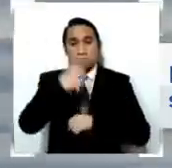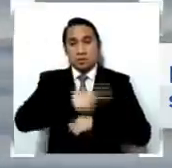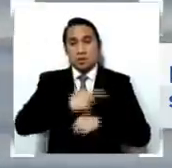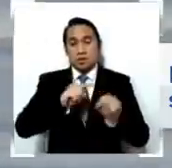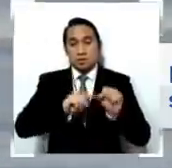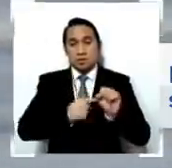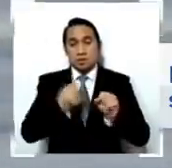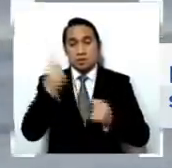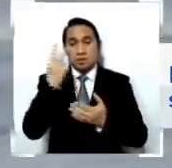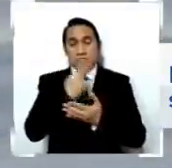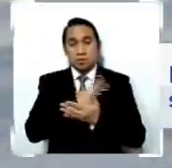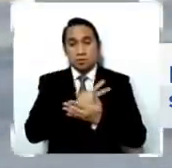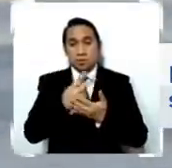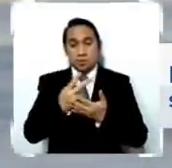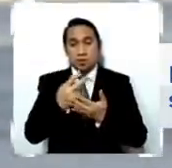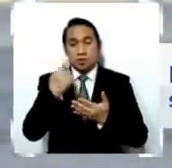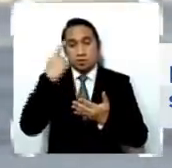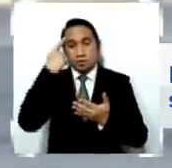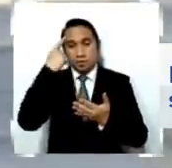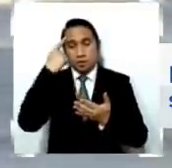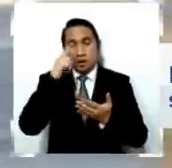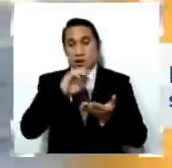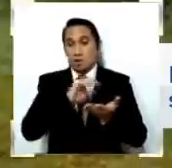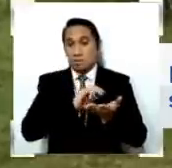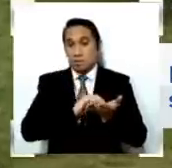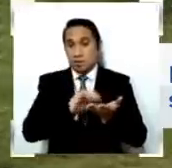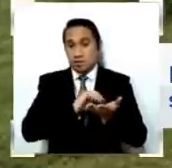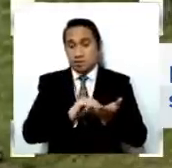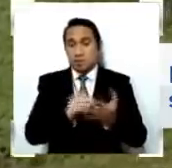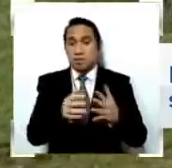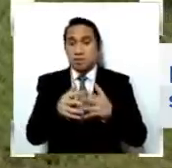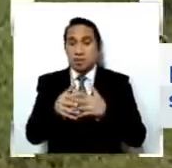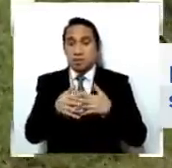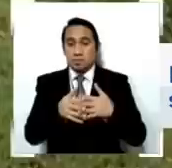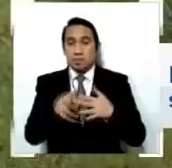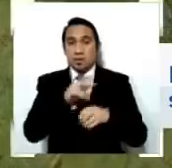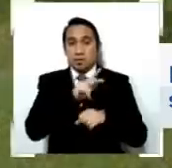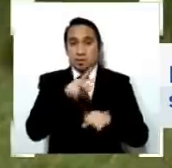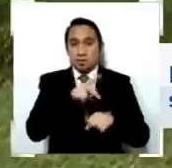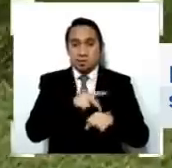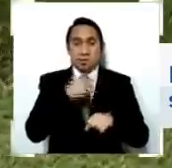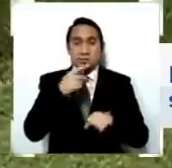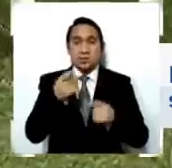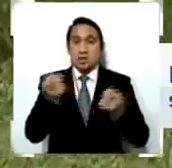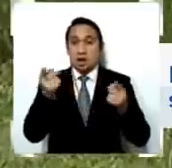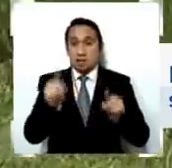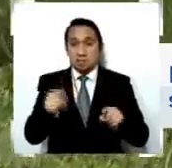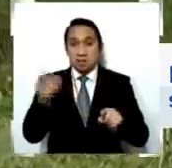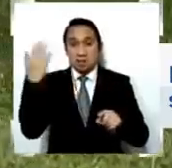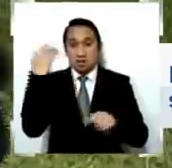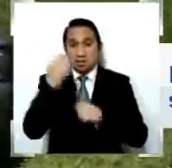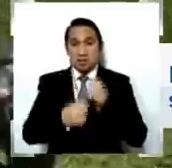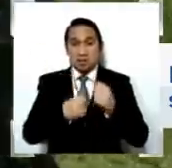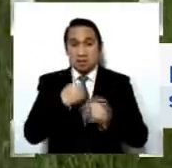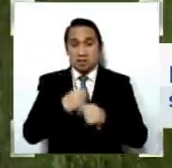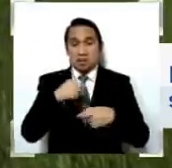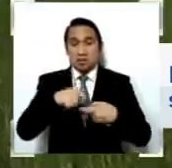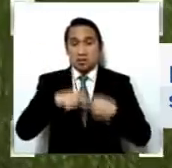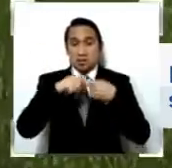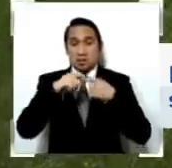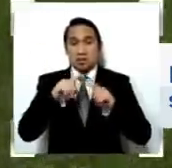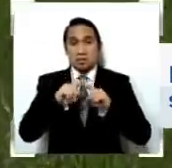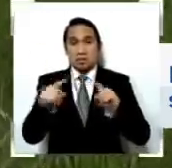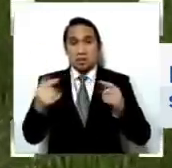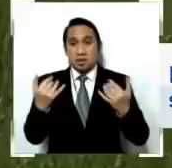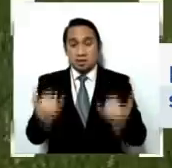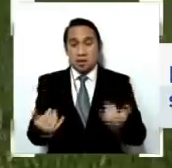joint military exercise ng Pilipinas at Amerika na nakansela noong nakaraang taon dahil sa pandemya. Pero mas kaunti ang lalahok